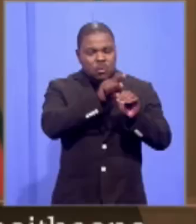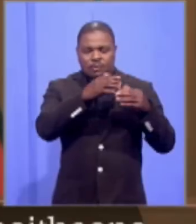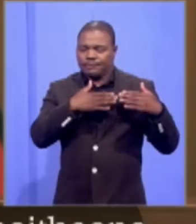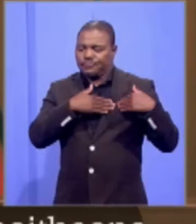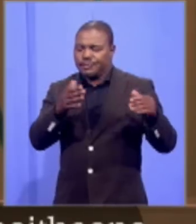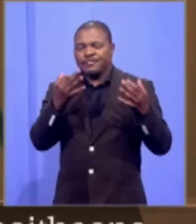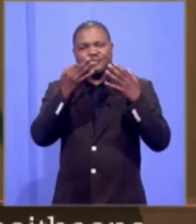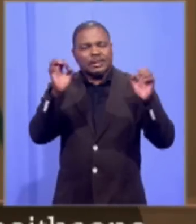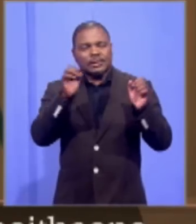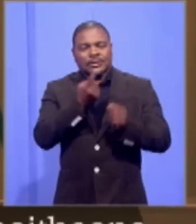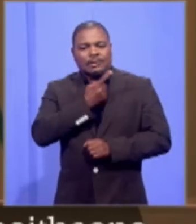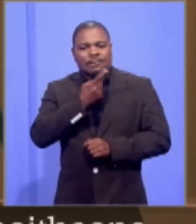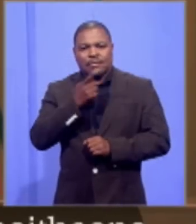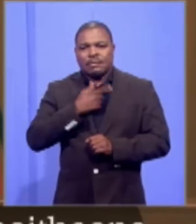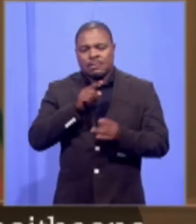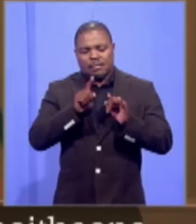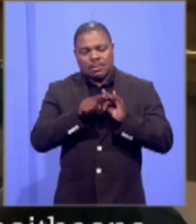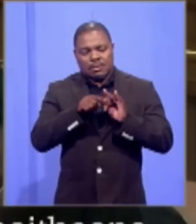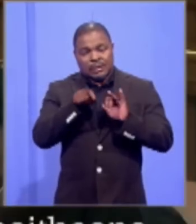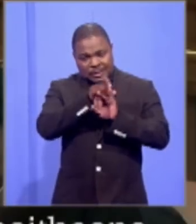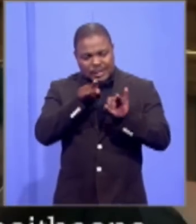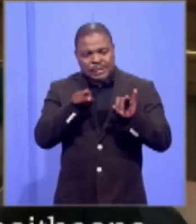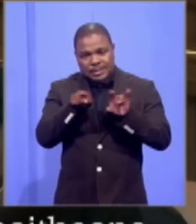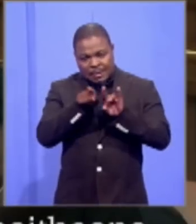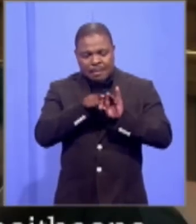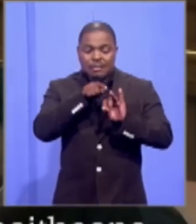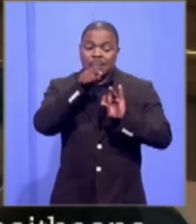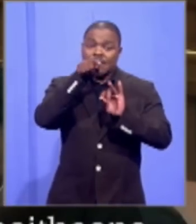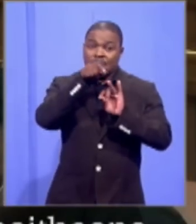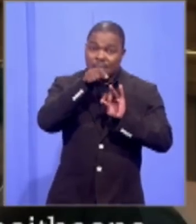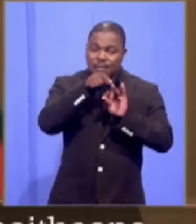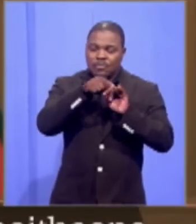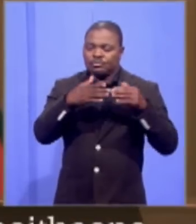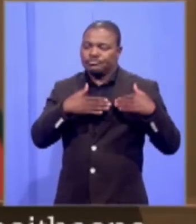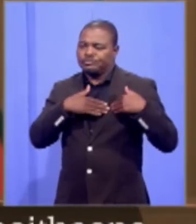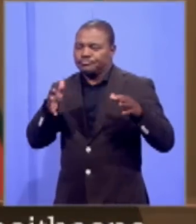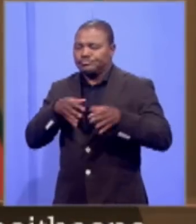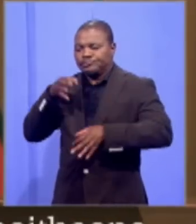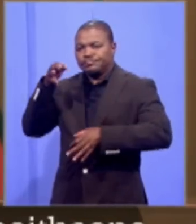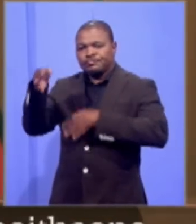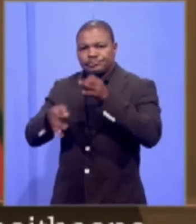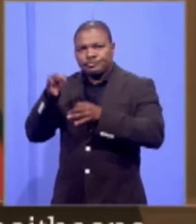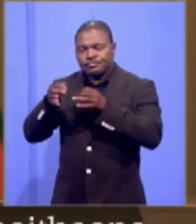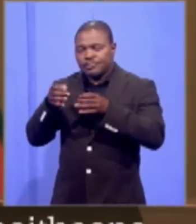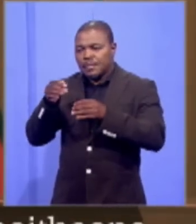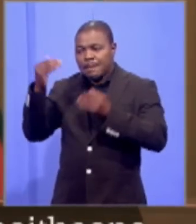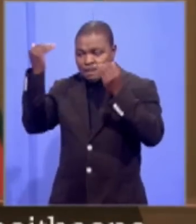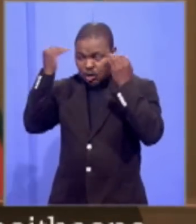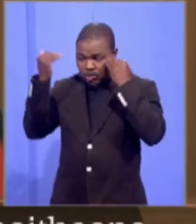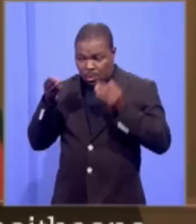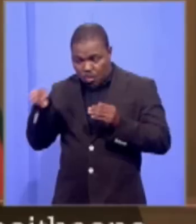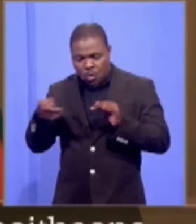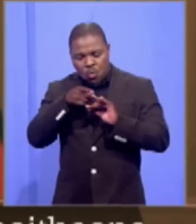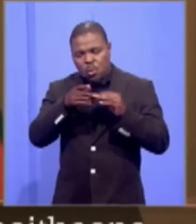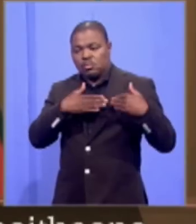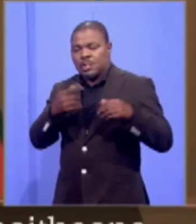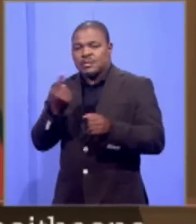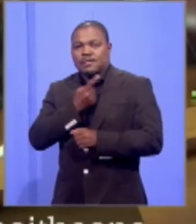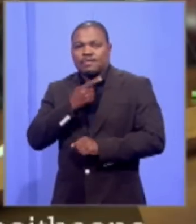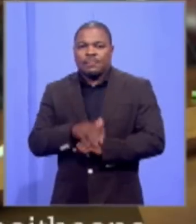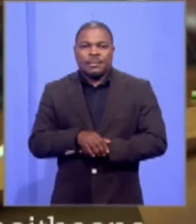ntle le kgapeletšo le gore molatofatšo wa bobedi le yena o dirile boipolelo bja gagwe pele ga magistrata ka bolokologi ntle le kgapeletšo. Mo